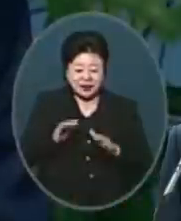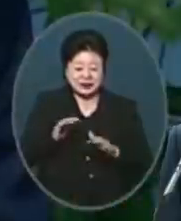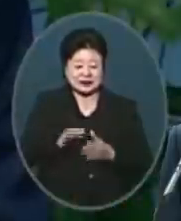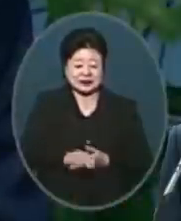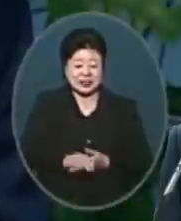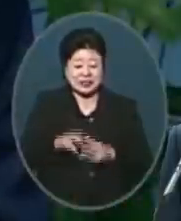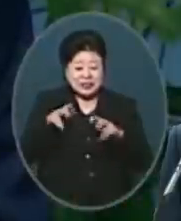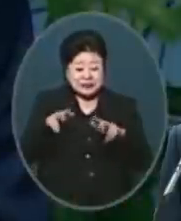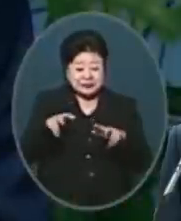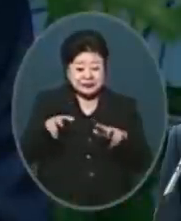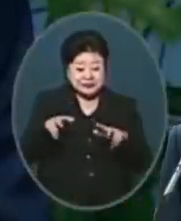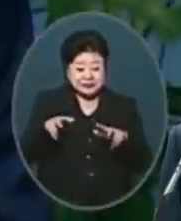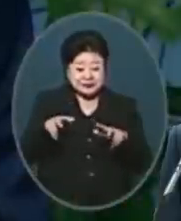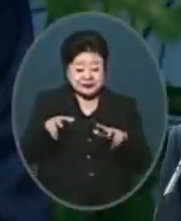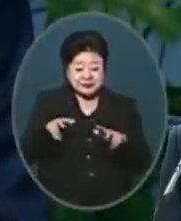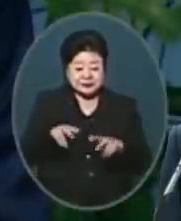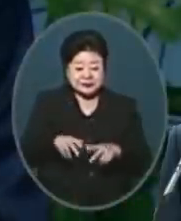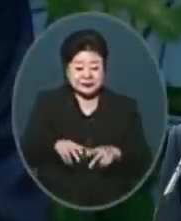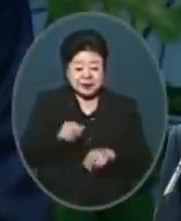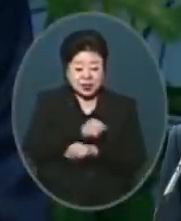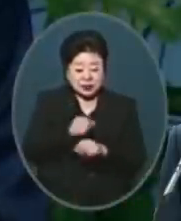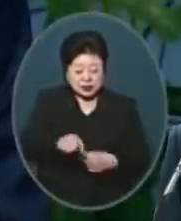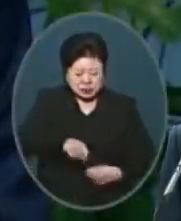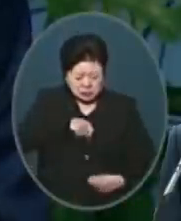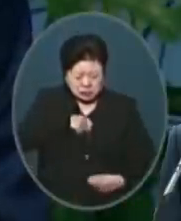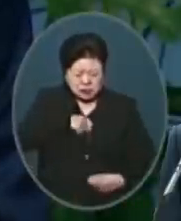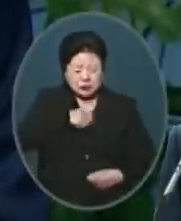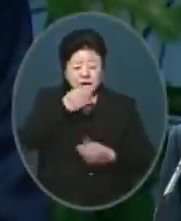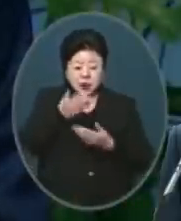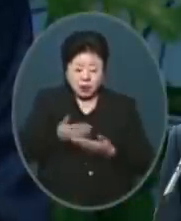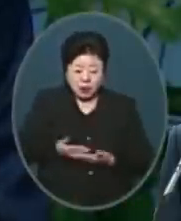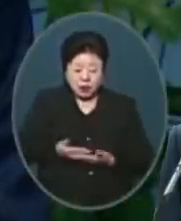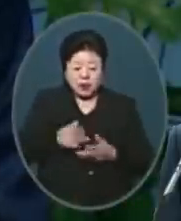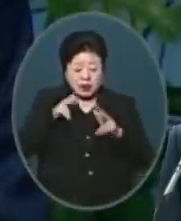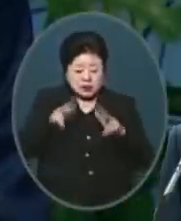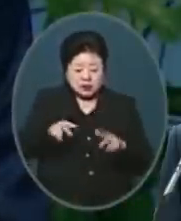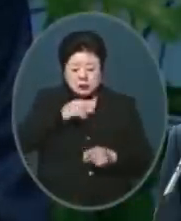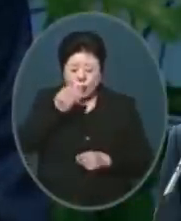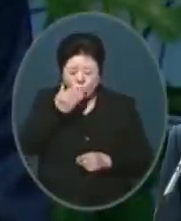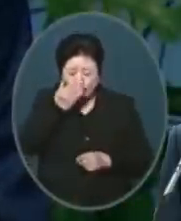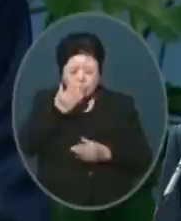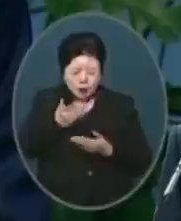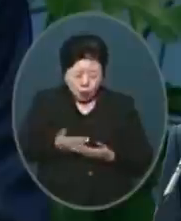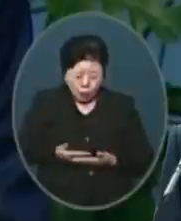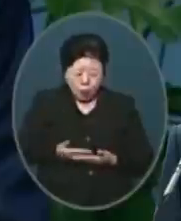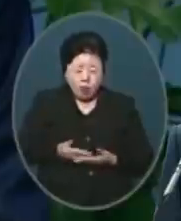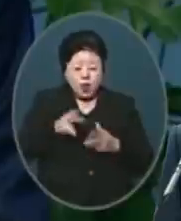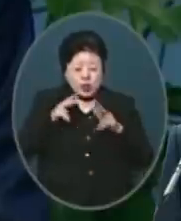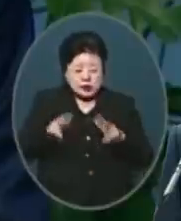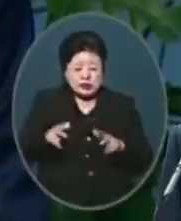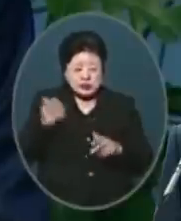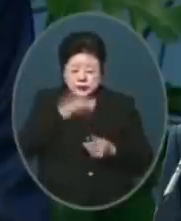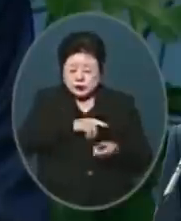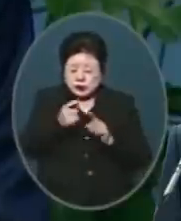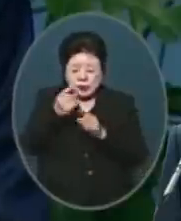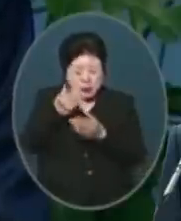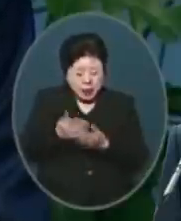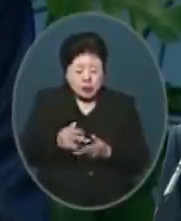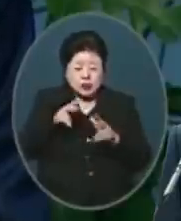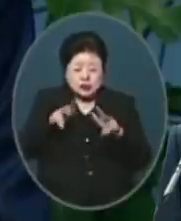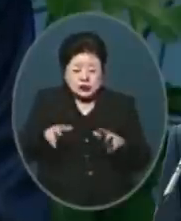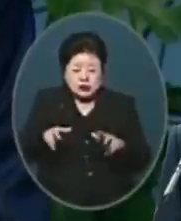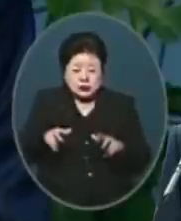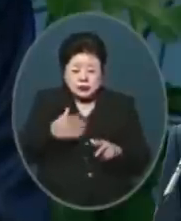현실적으로 지금 용서와 의로움을 얻고 지금 거룩함을 얻고 지금 치료함을 얻었고